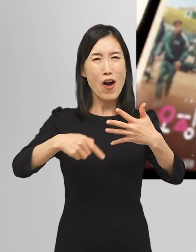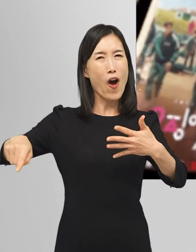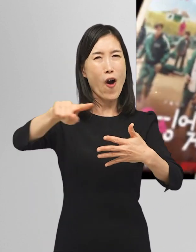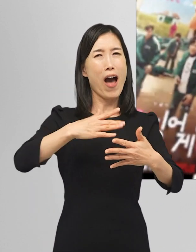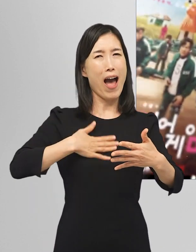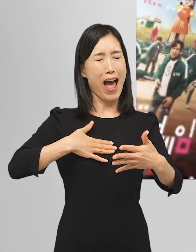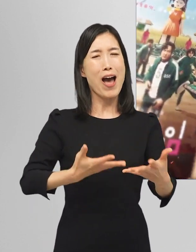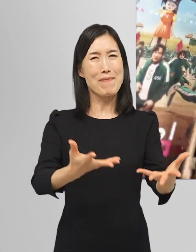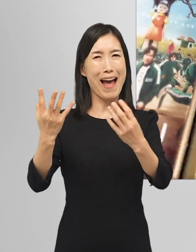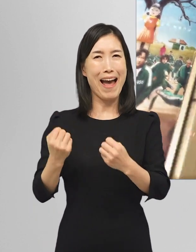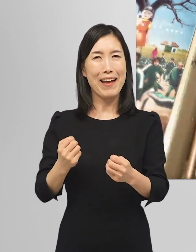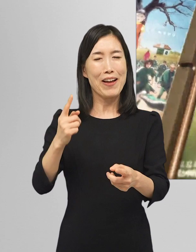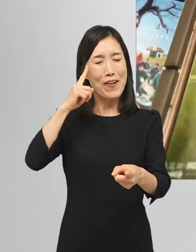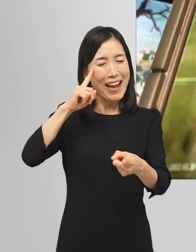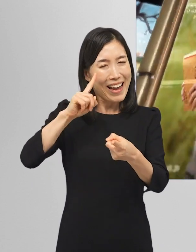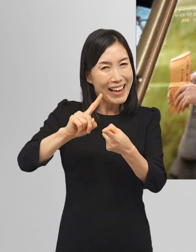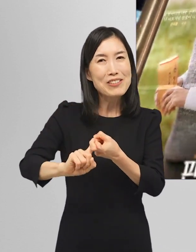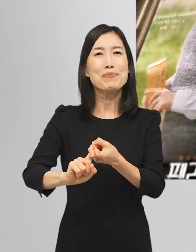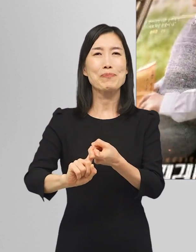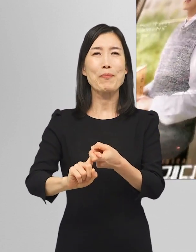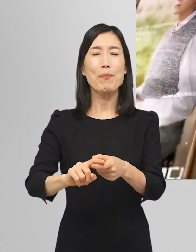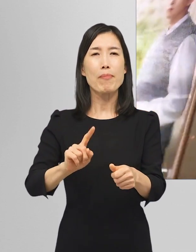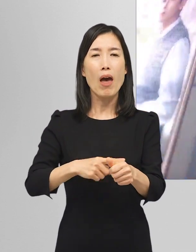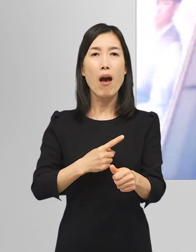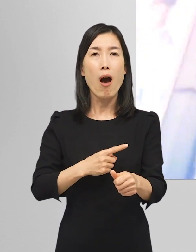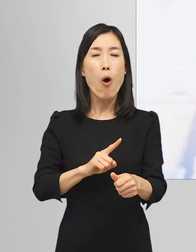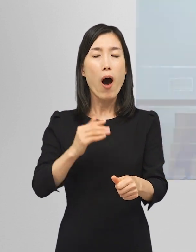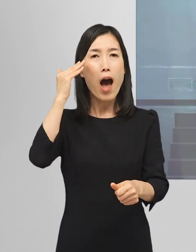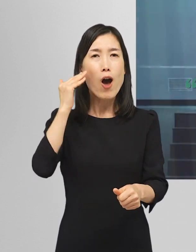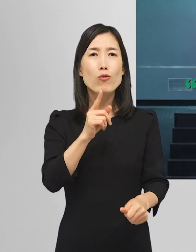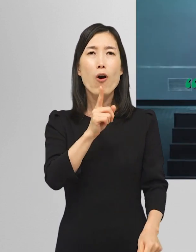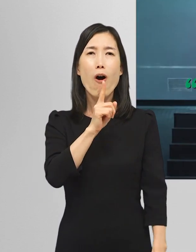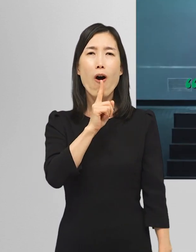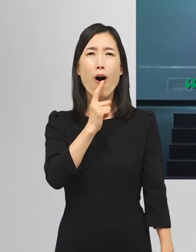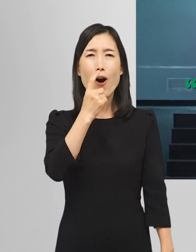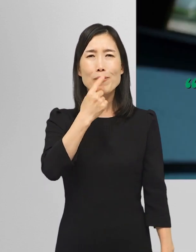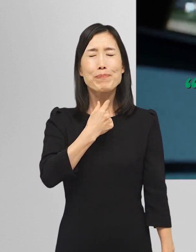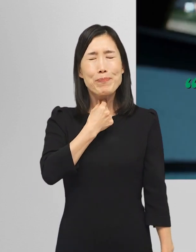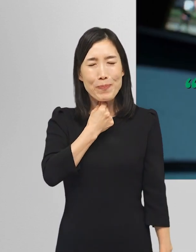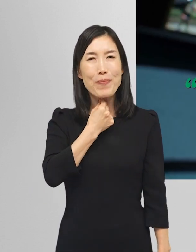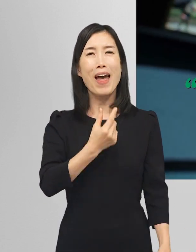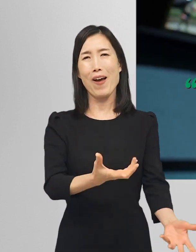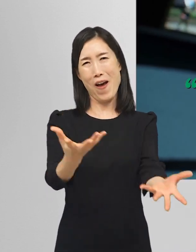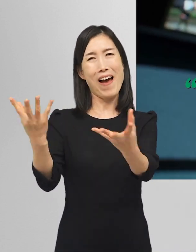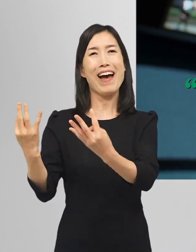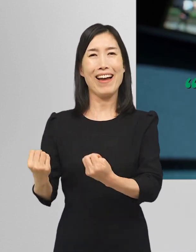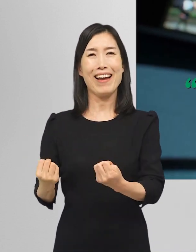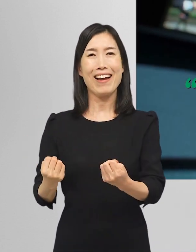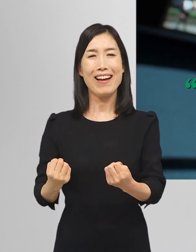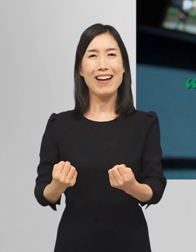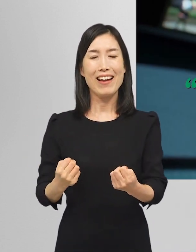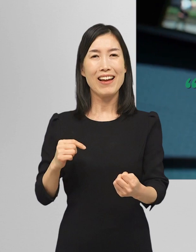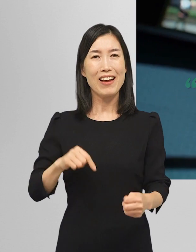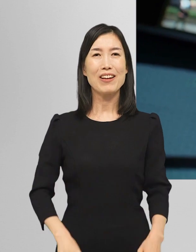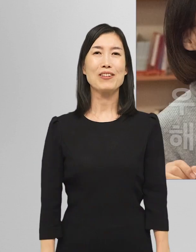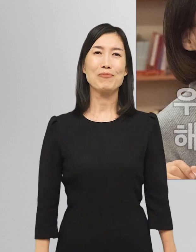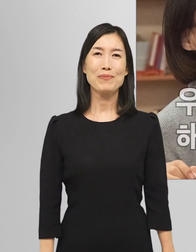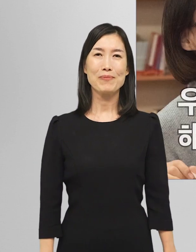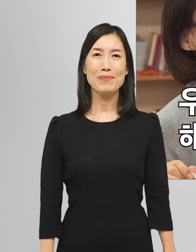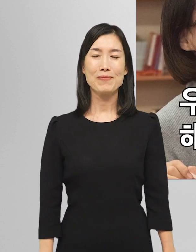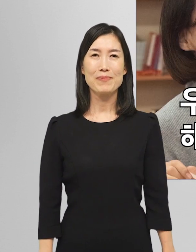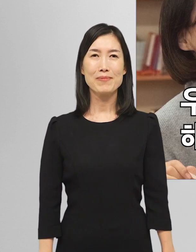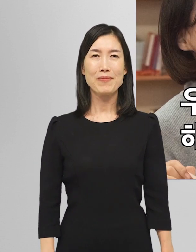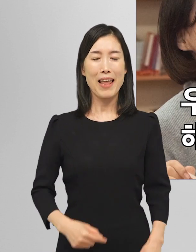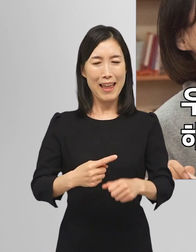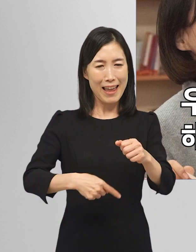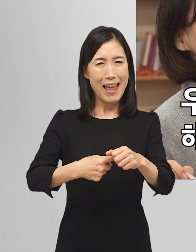말씀드리자면 K-드라마에 대한 인식과 관심이 높아지면서 개도국 주민들이 한국어를 배우겠다는 소리가 굉장히 많습니다.